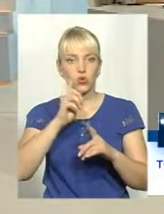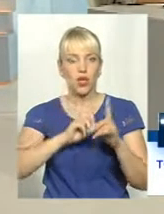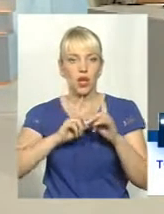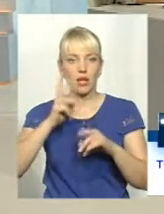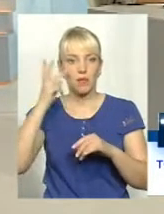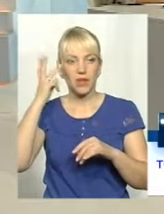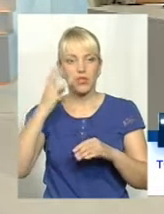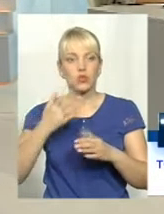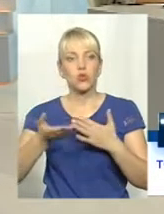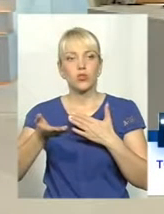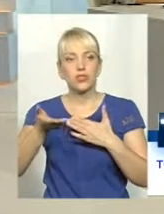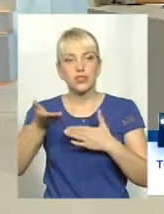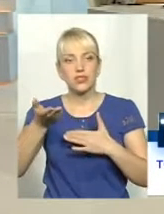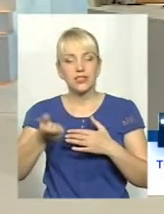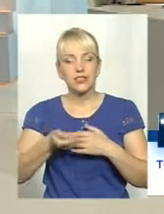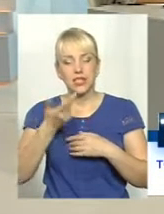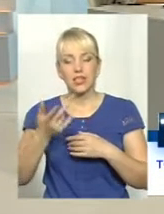потрібно?